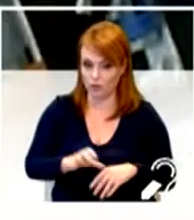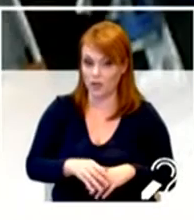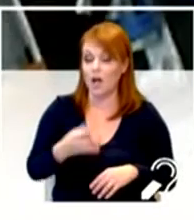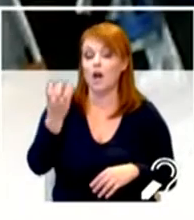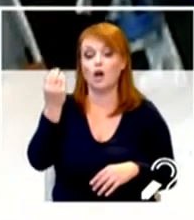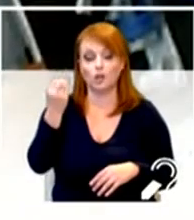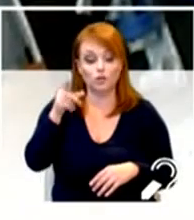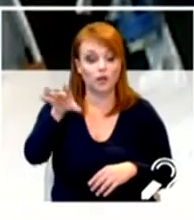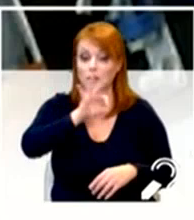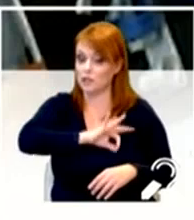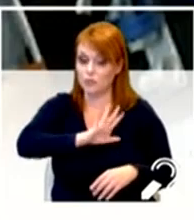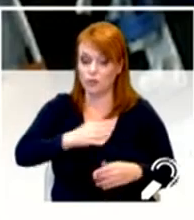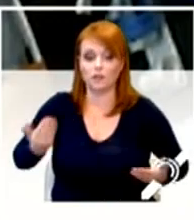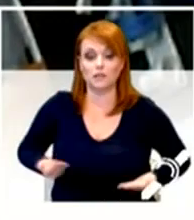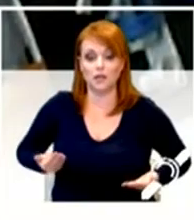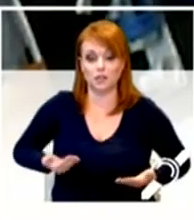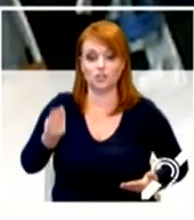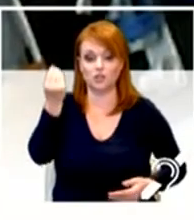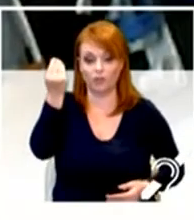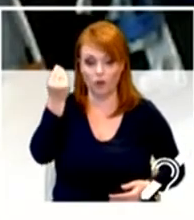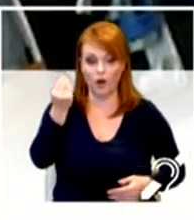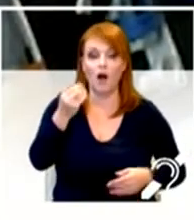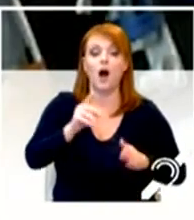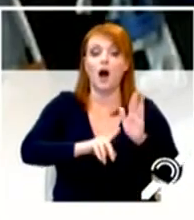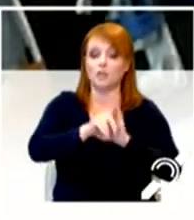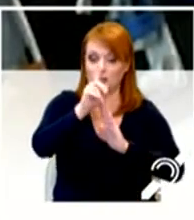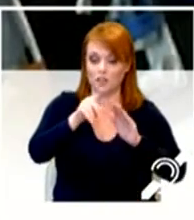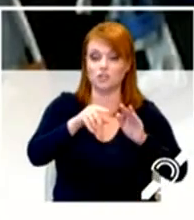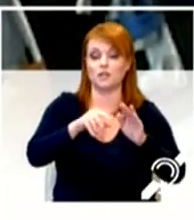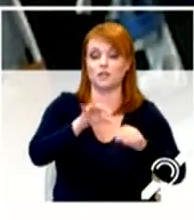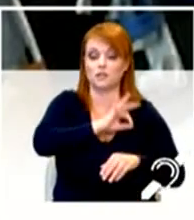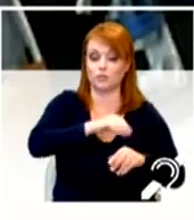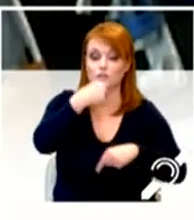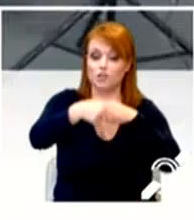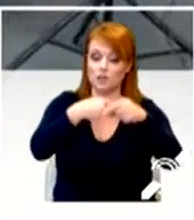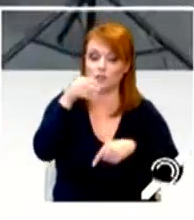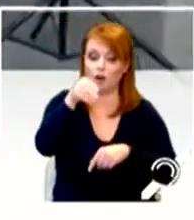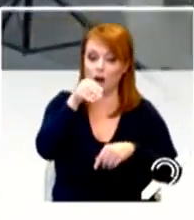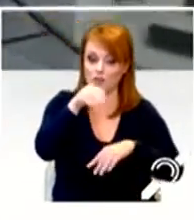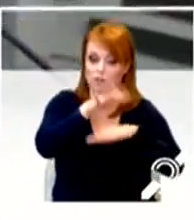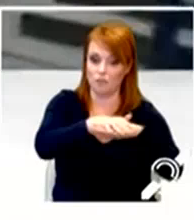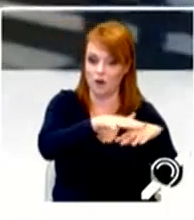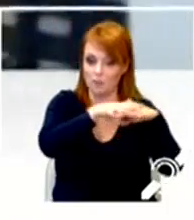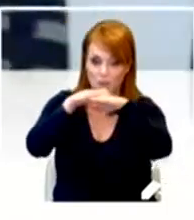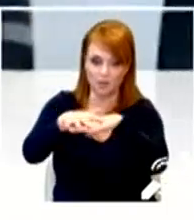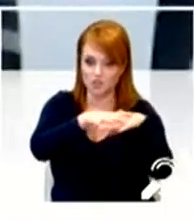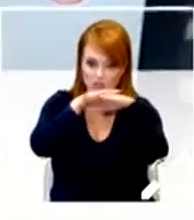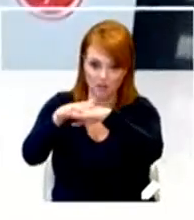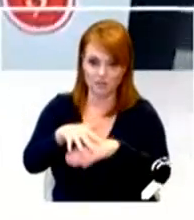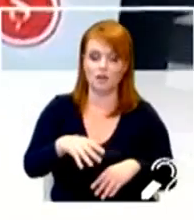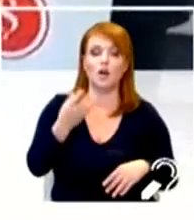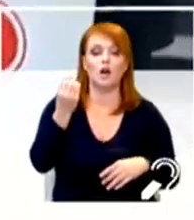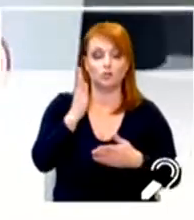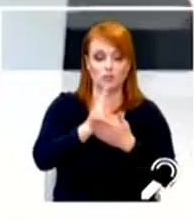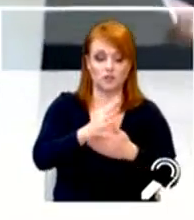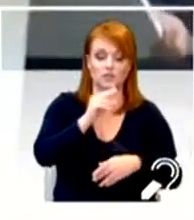s-a creat un nou mecanism fraudulos prin intermediul tehnologiilor digitale. Precizăm că în dosar sunt învinuiți și